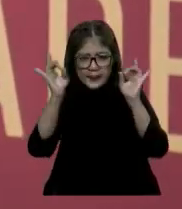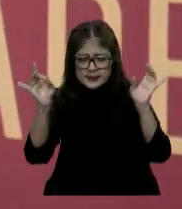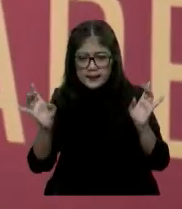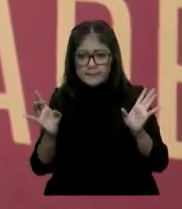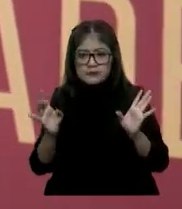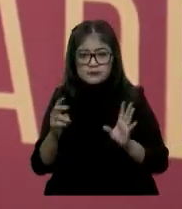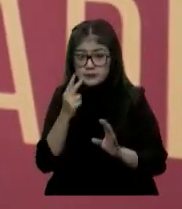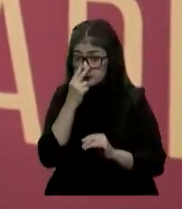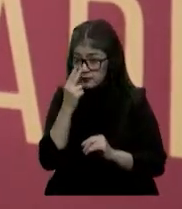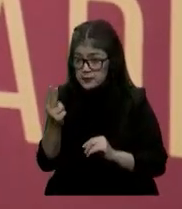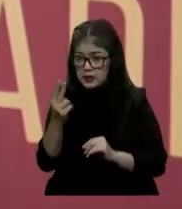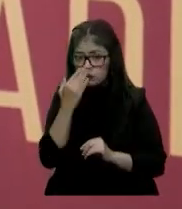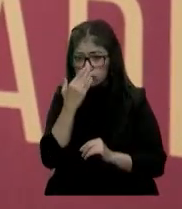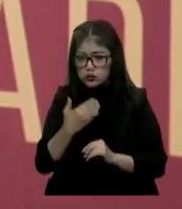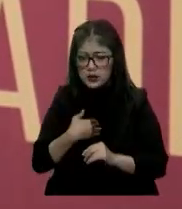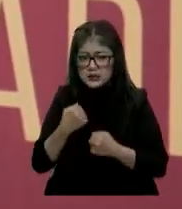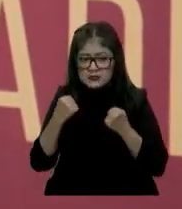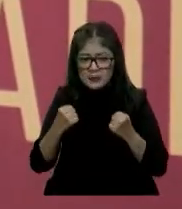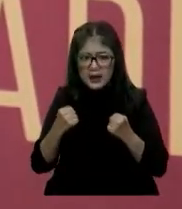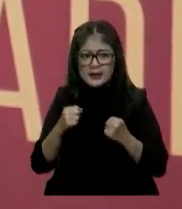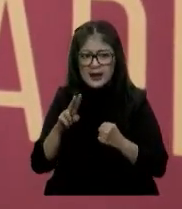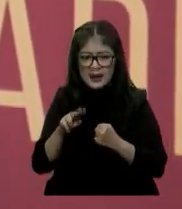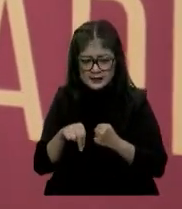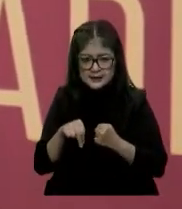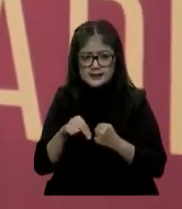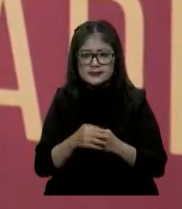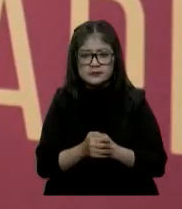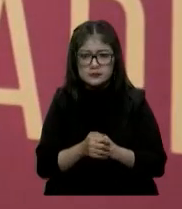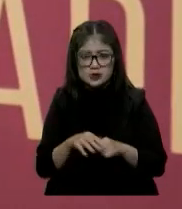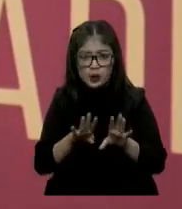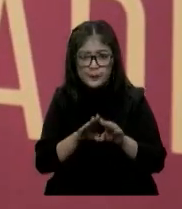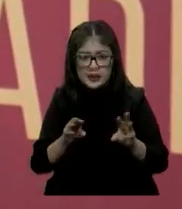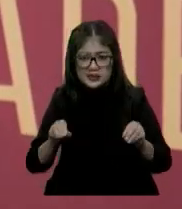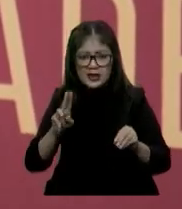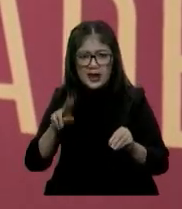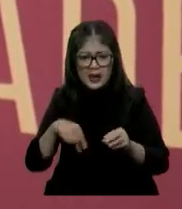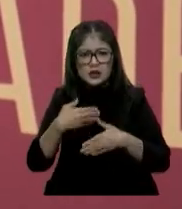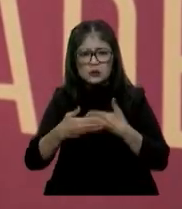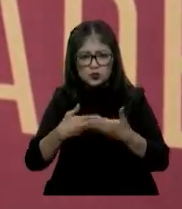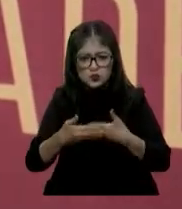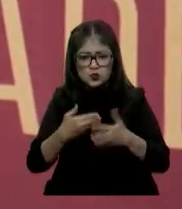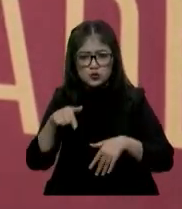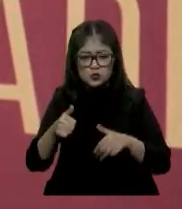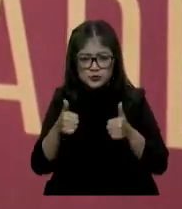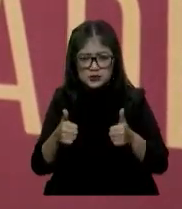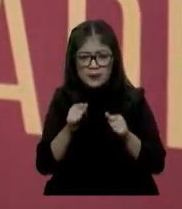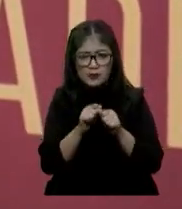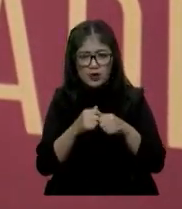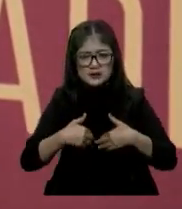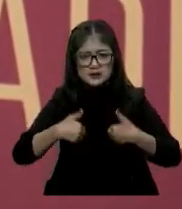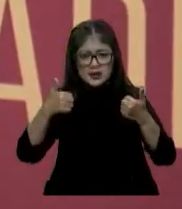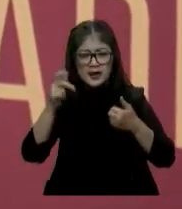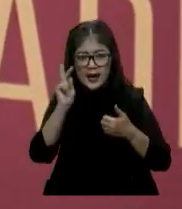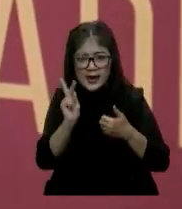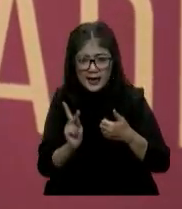melihat mereka itu mempunyai semangat lagi, jadi mereka bisa berkarya lebih lagi dan bisa menghasilkan karya-karya yang